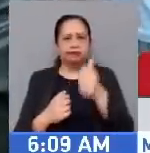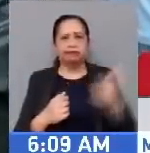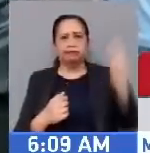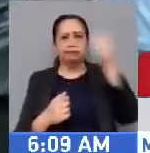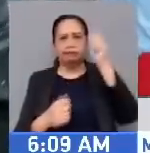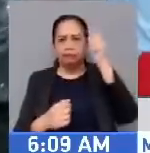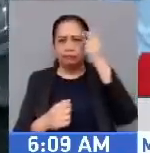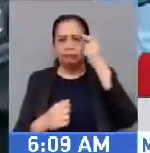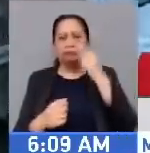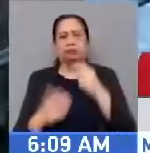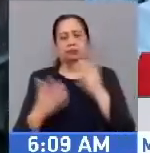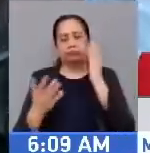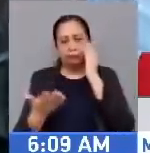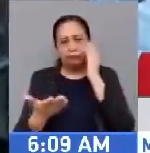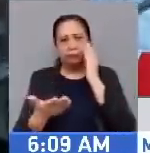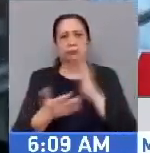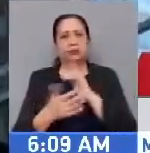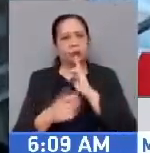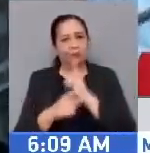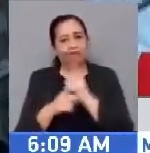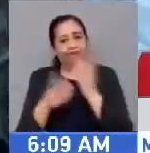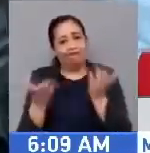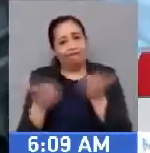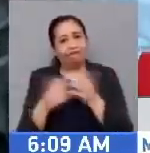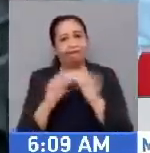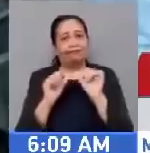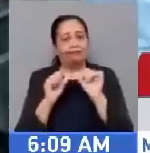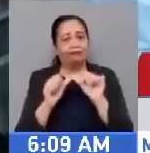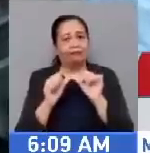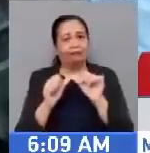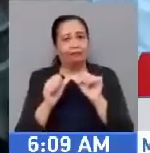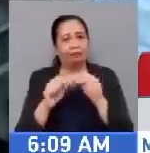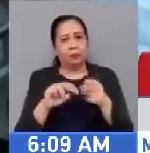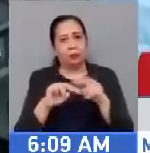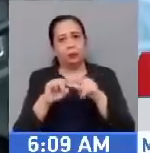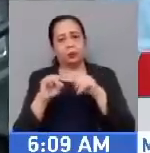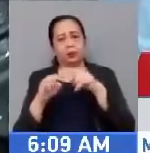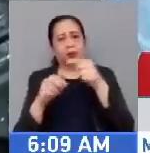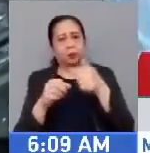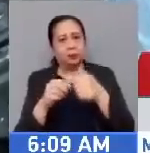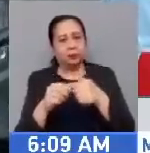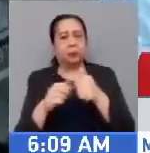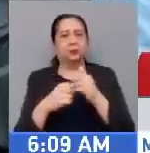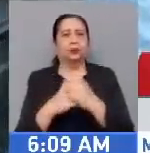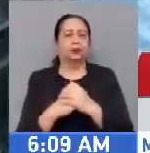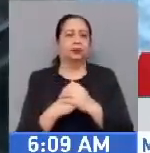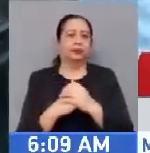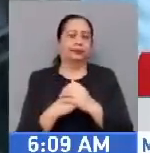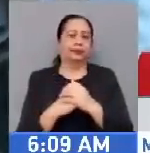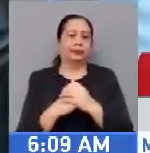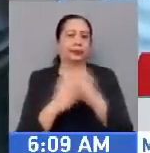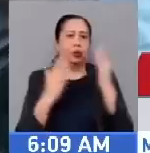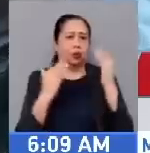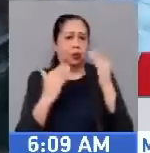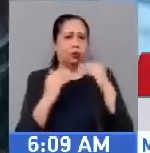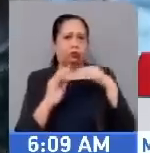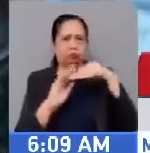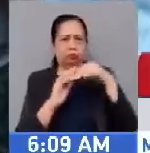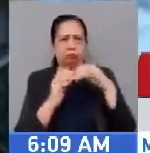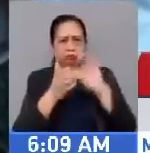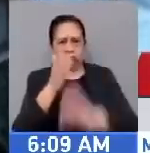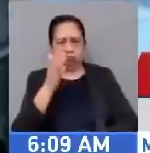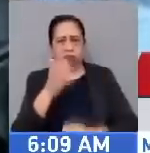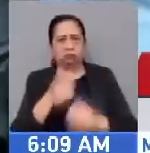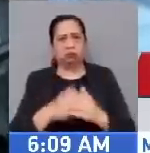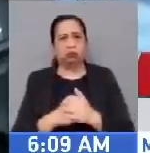na talagang ganito, patuloy ng pagtaas ng presyo ng krudo. Sana po babayin sana ng presyo ng